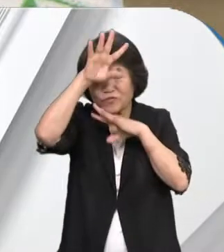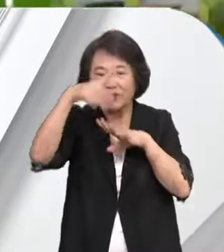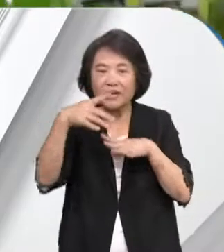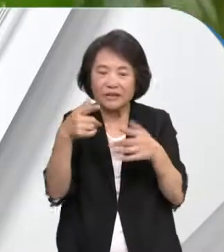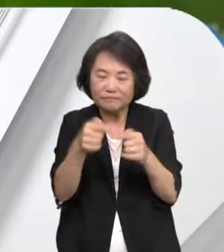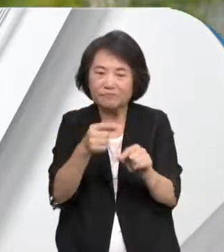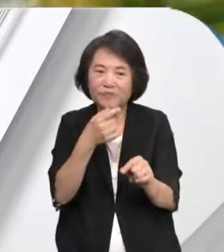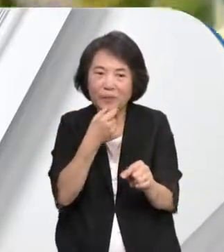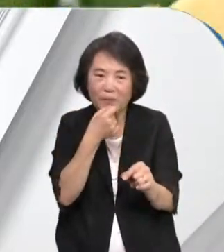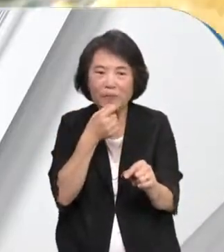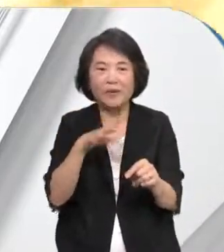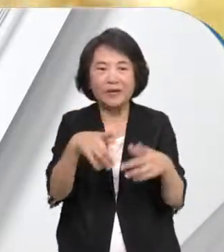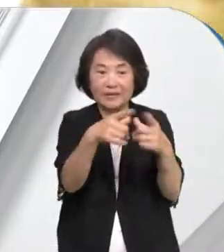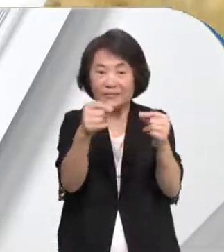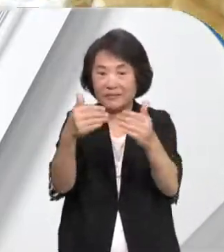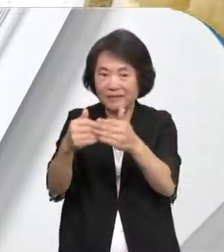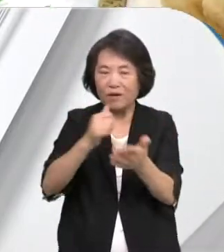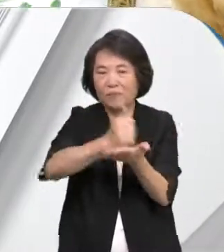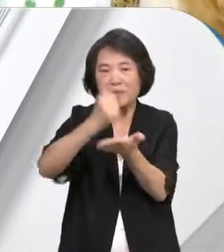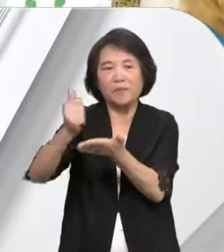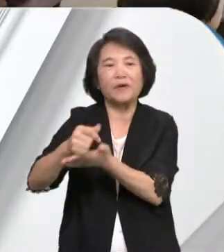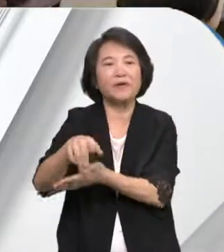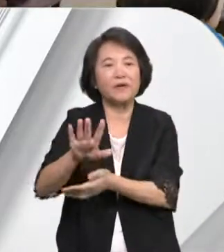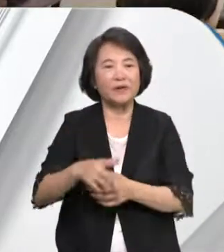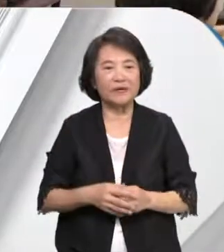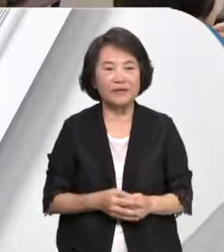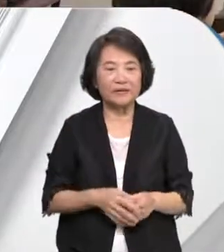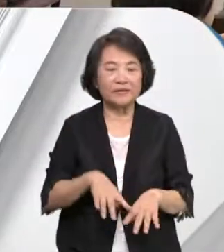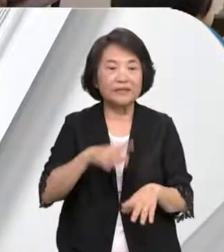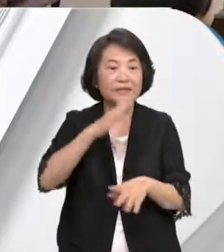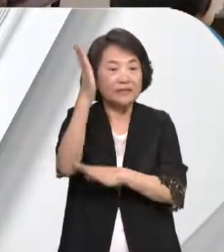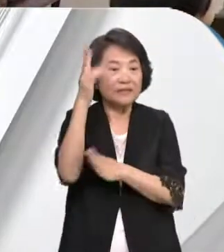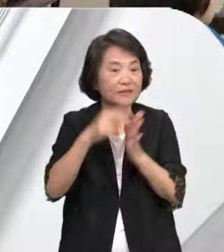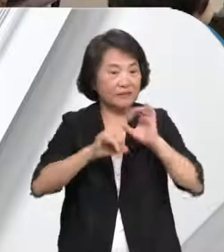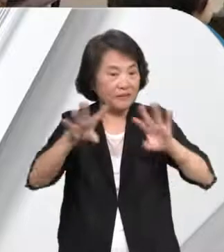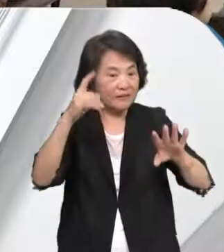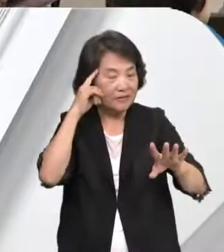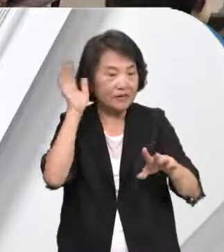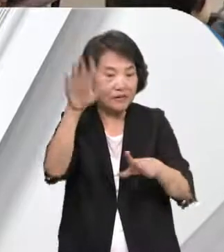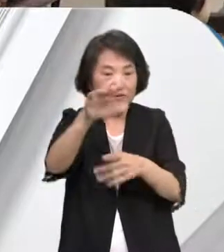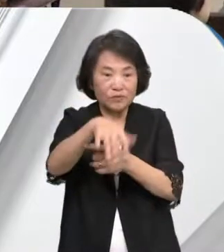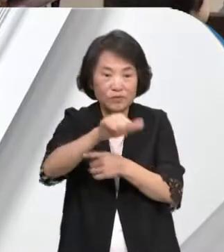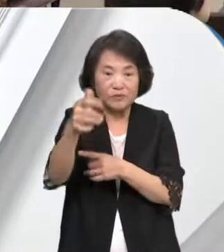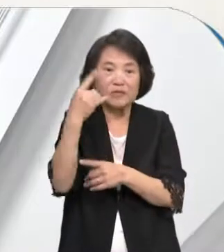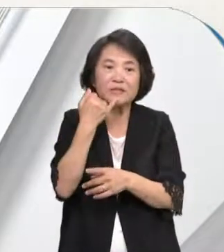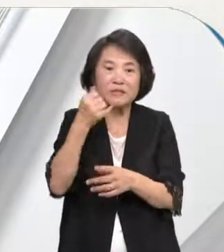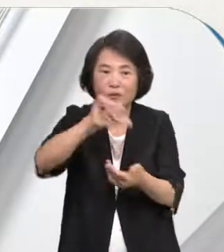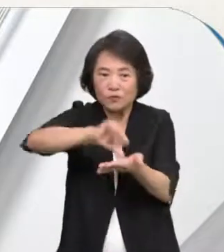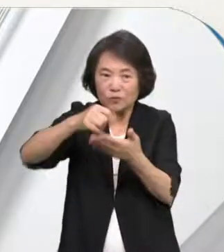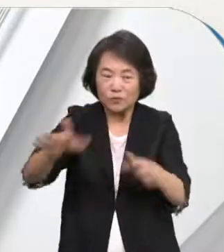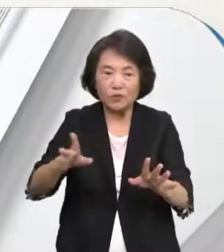椒，然后海外销去日本同中国。农粮局未来每月鼓励行客到农民转作，